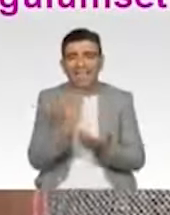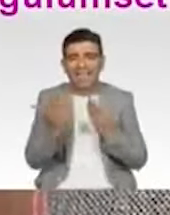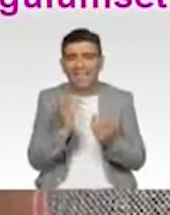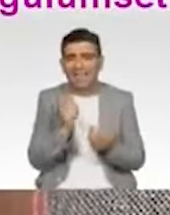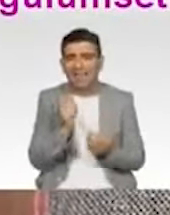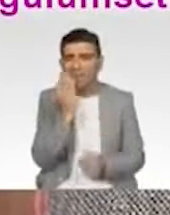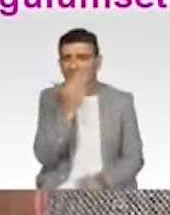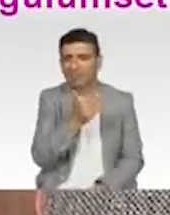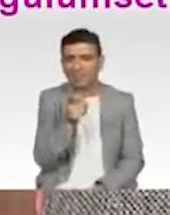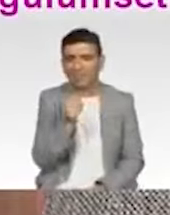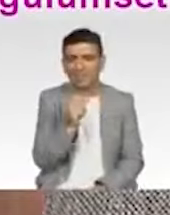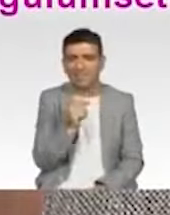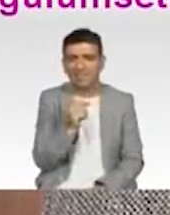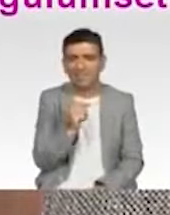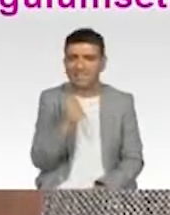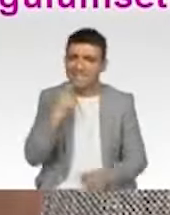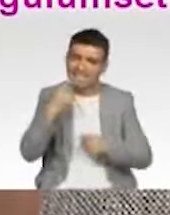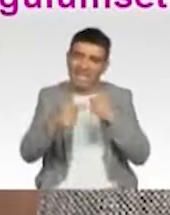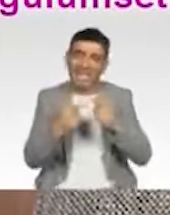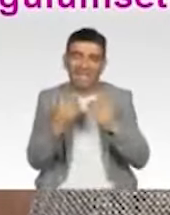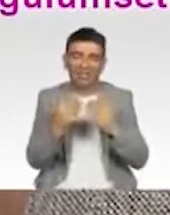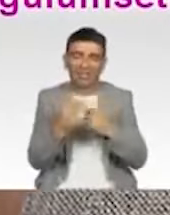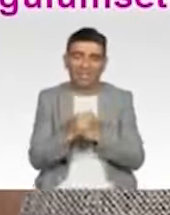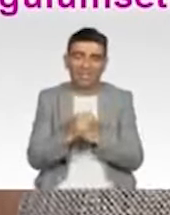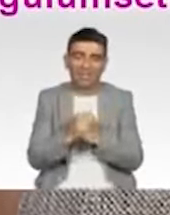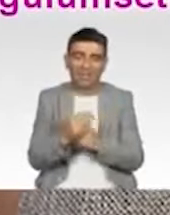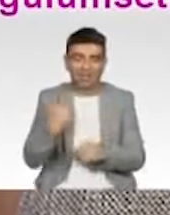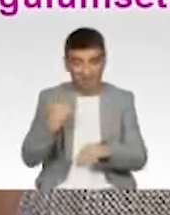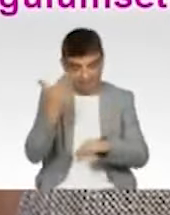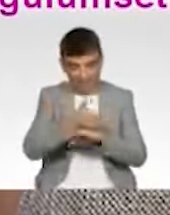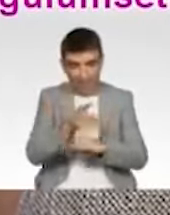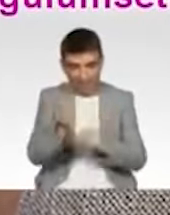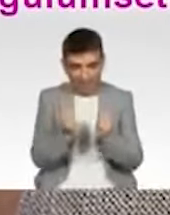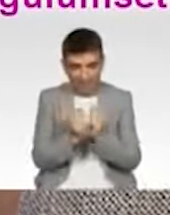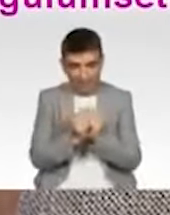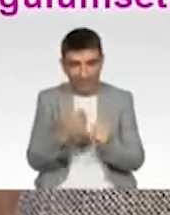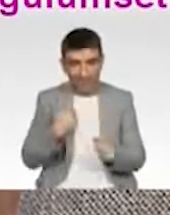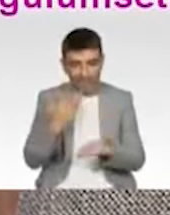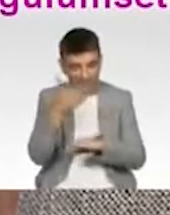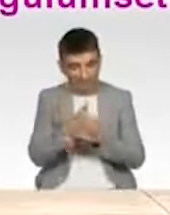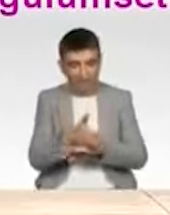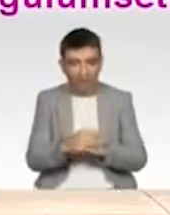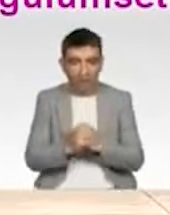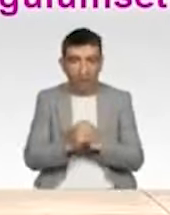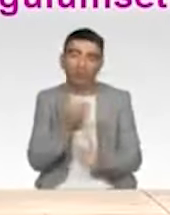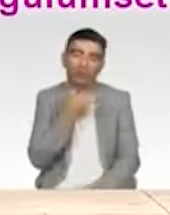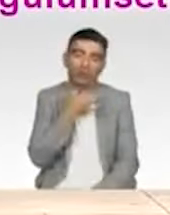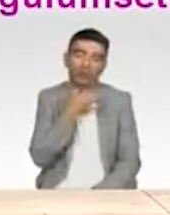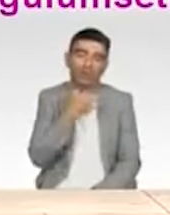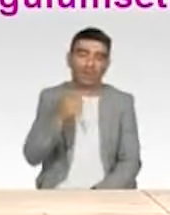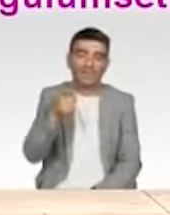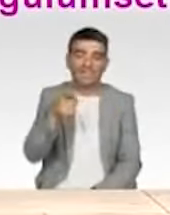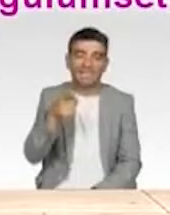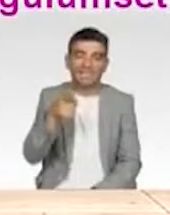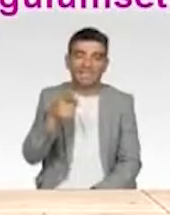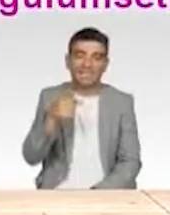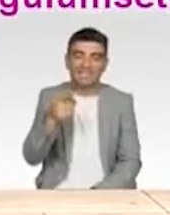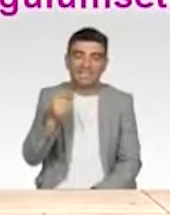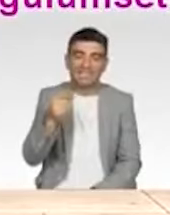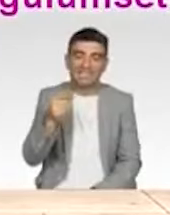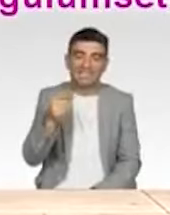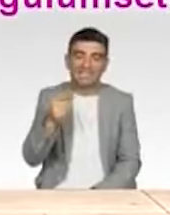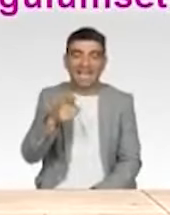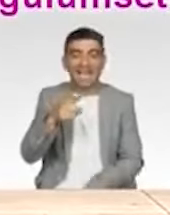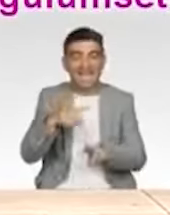bir daha? Ona da seneye inşallah. Seneye. Ben geliyorum burada. Ona. Annesi burada. Ben geliyorum. Lütfen. Kamerona gidecekler. Gidelim,